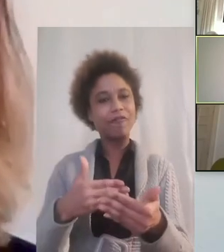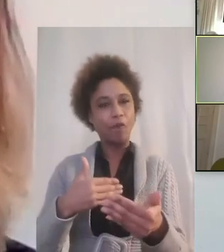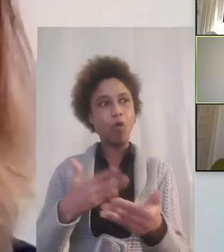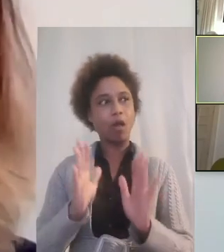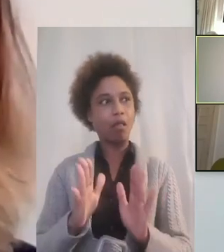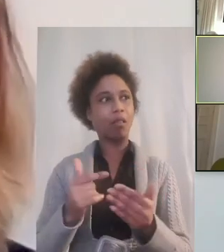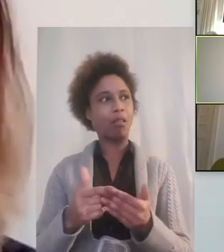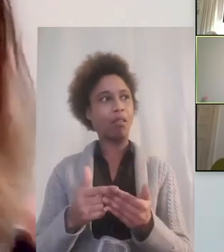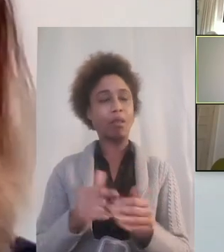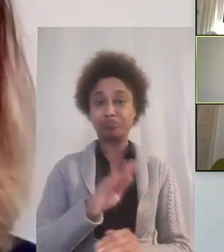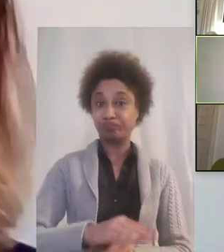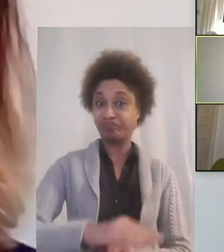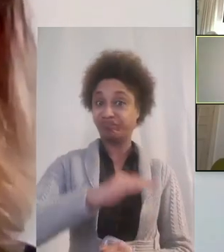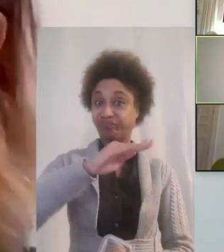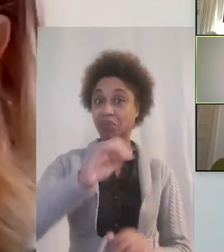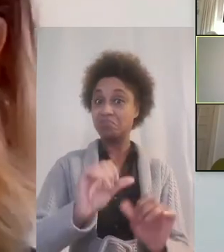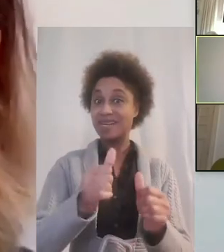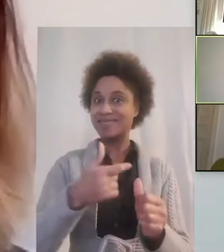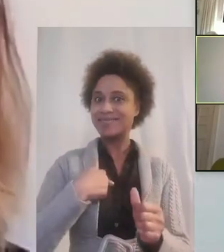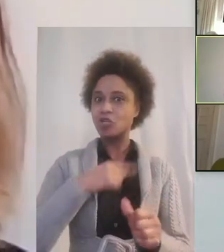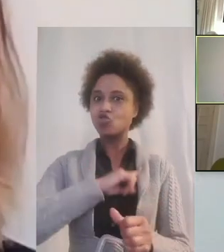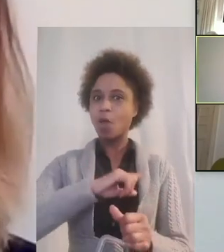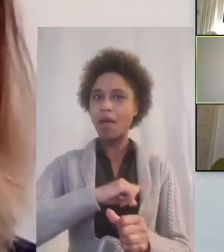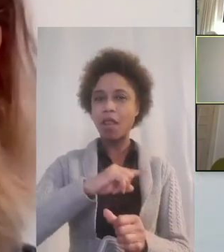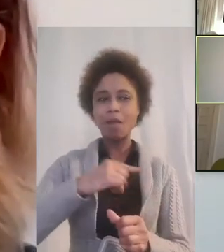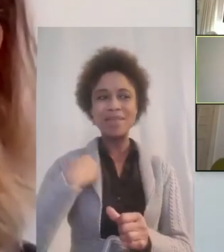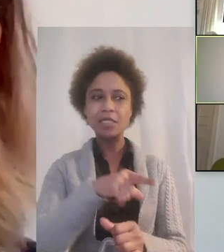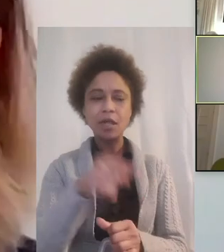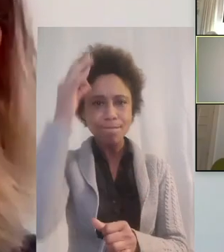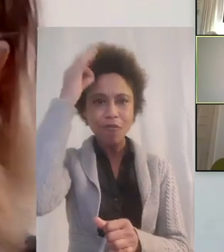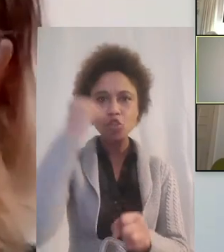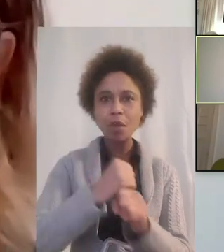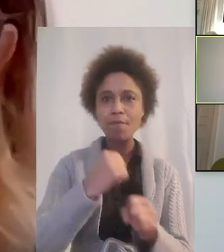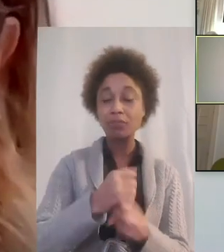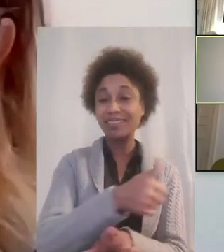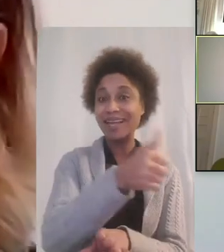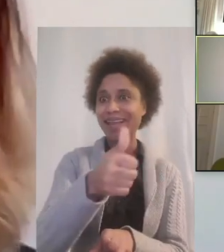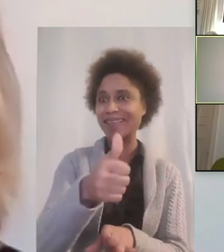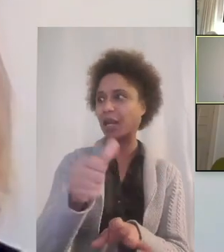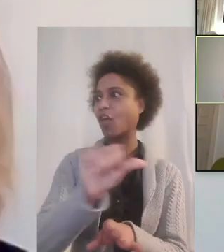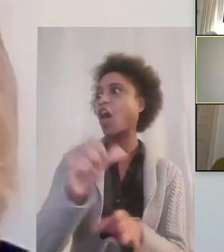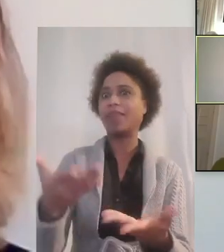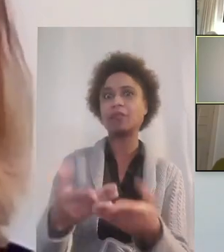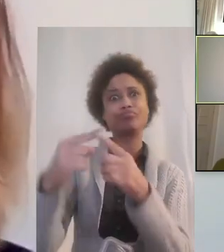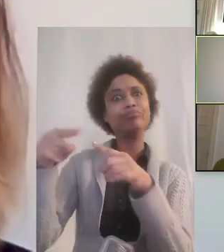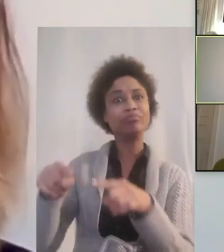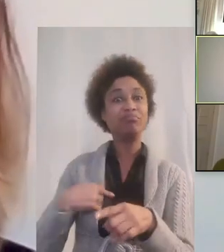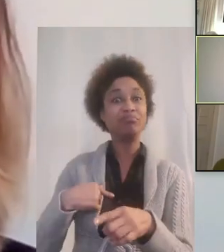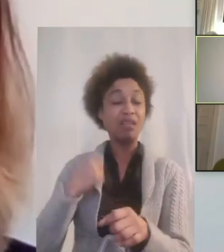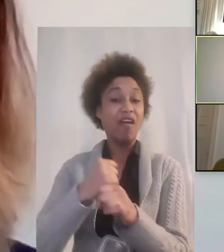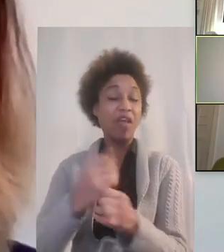zou beginnen, door dat gewoon normaal te maken en mensen bewust van te maken, dat iedereen anders is, dat heel veel zou